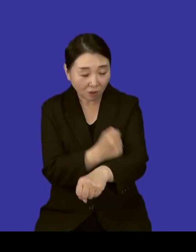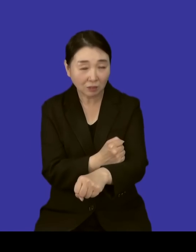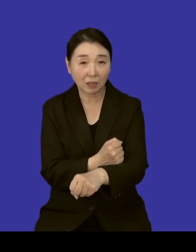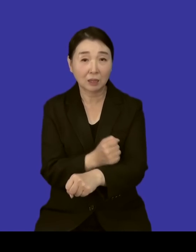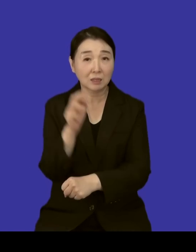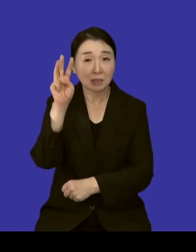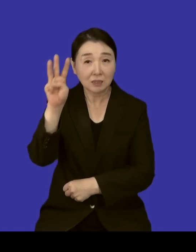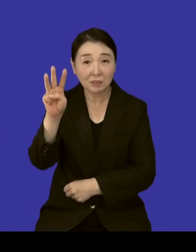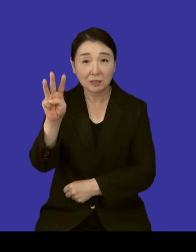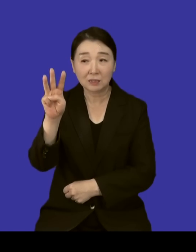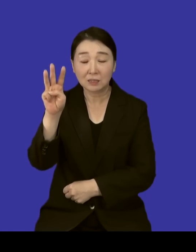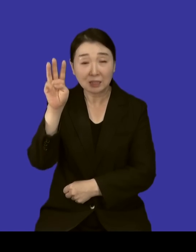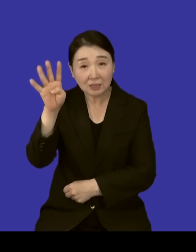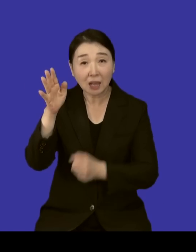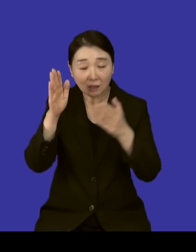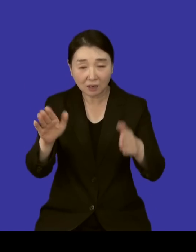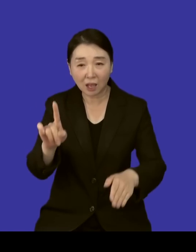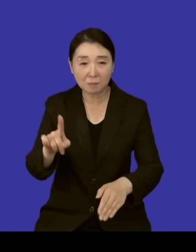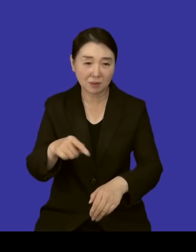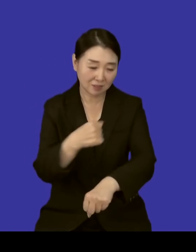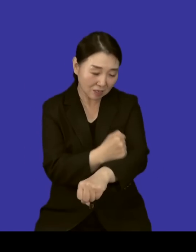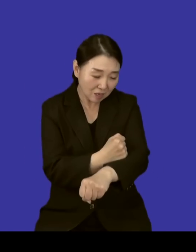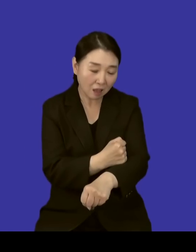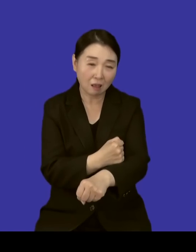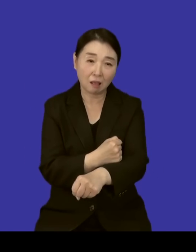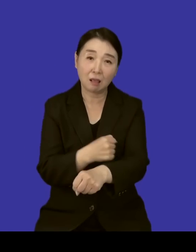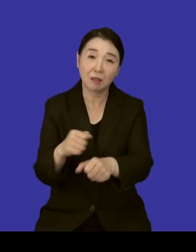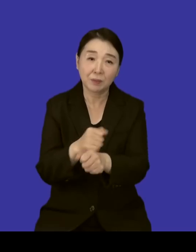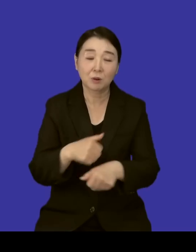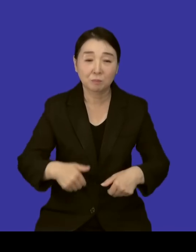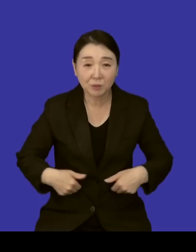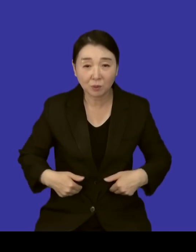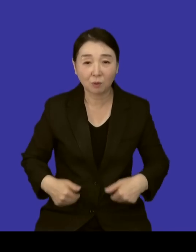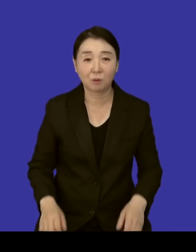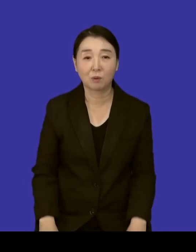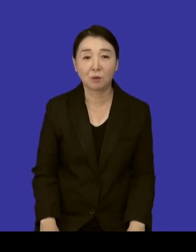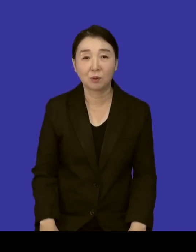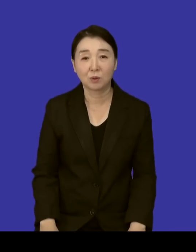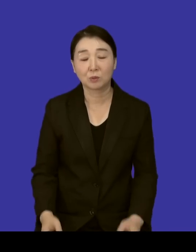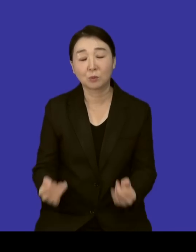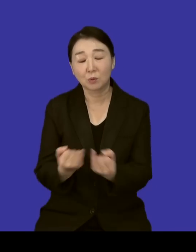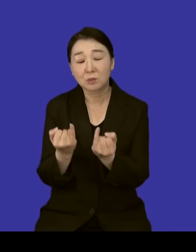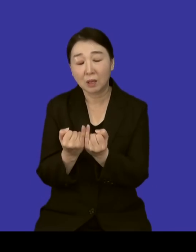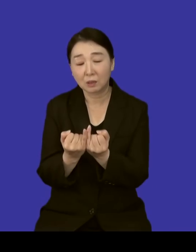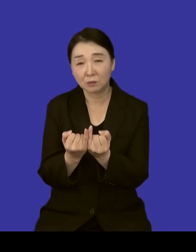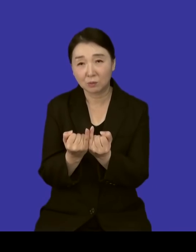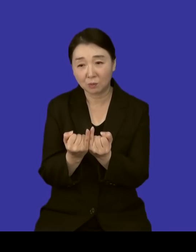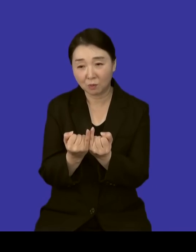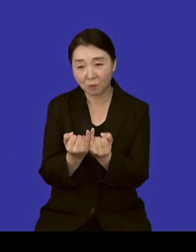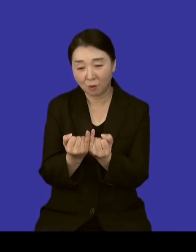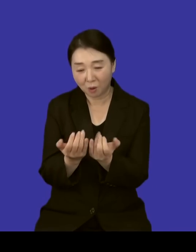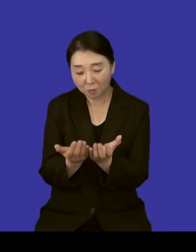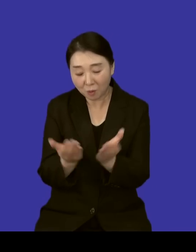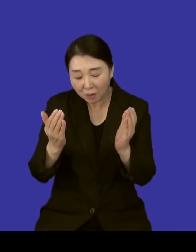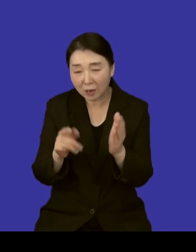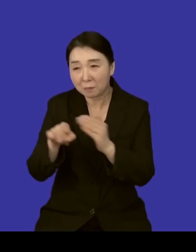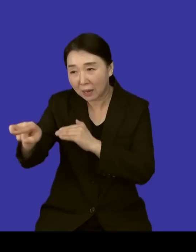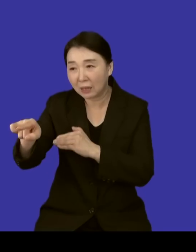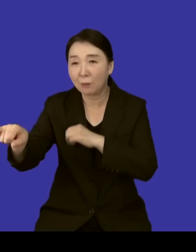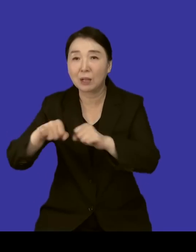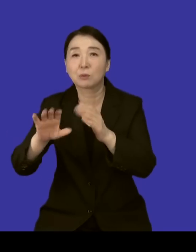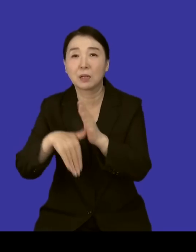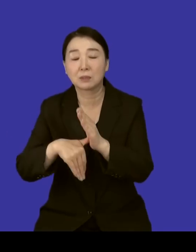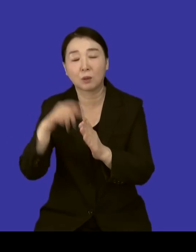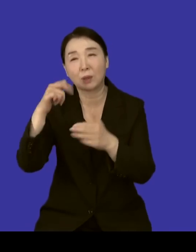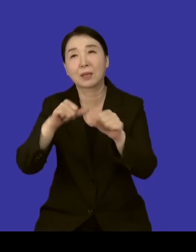번씩 밟아야 되고, 또 여자하고 사발은 내돌리면 이가 깨지고, 이런 유교적인 가치관을